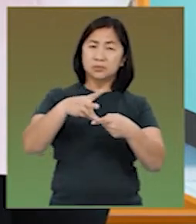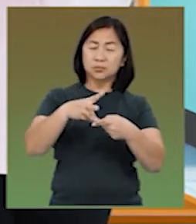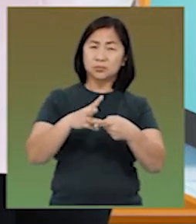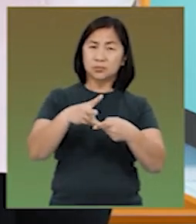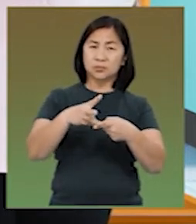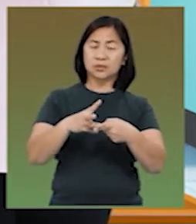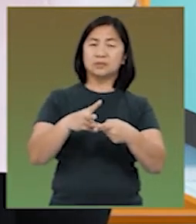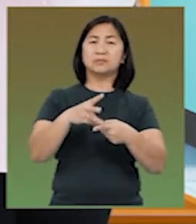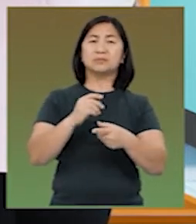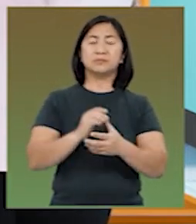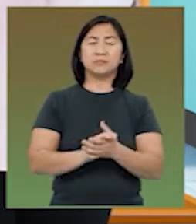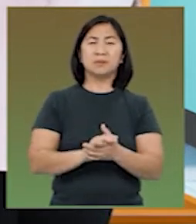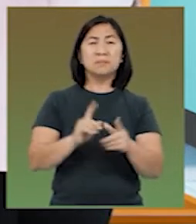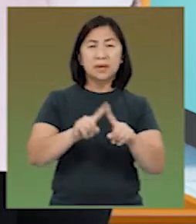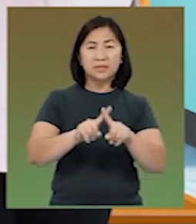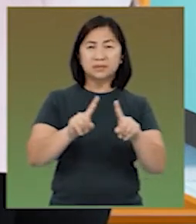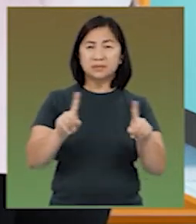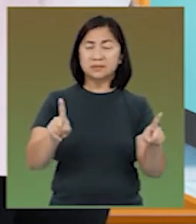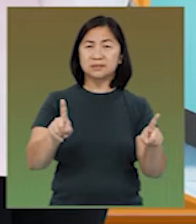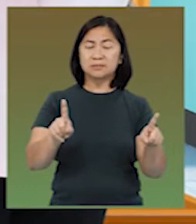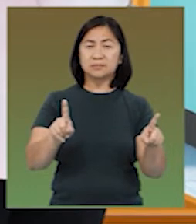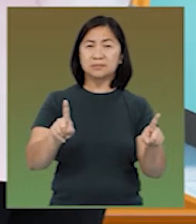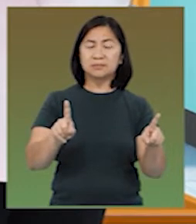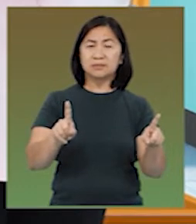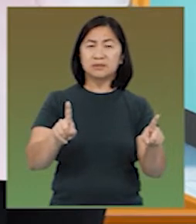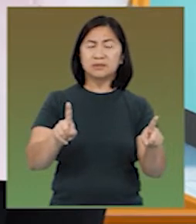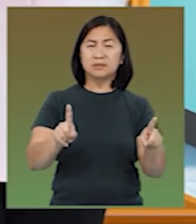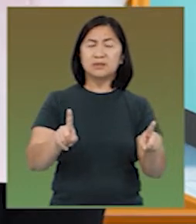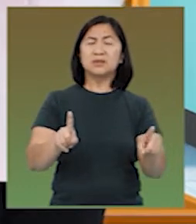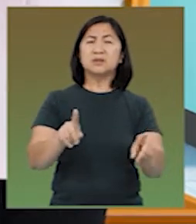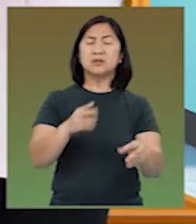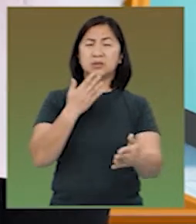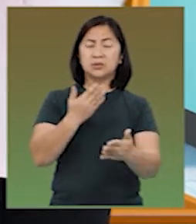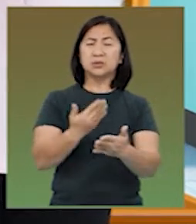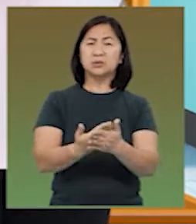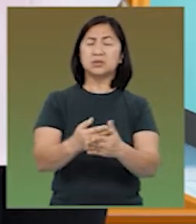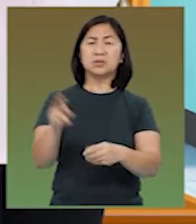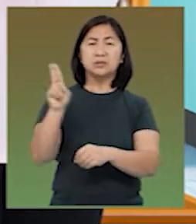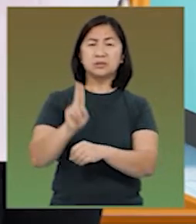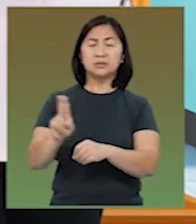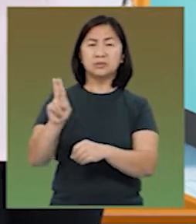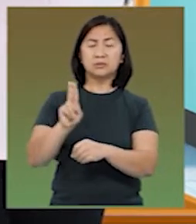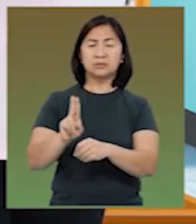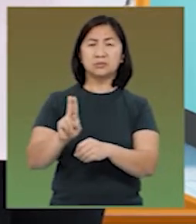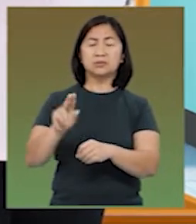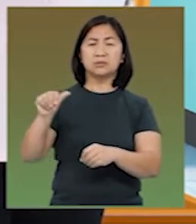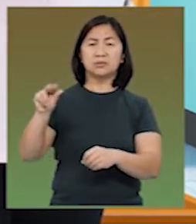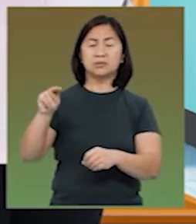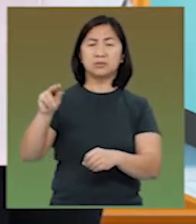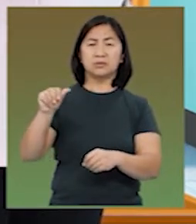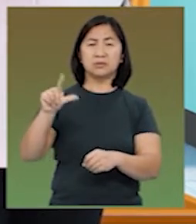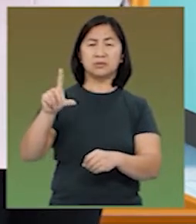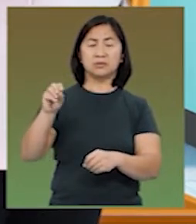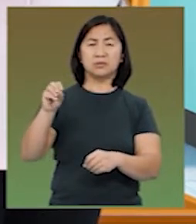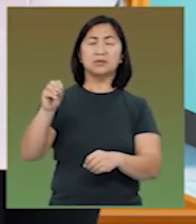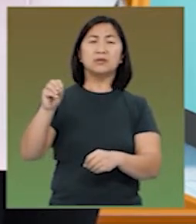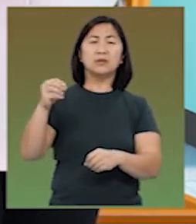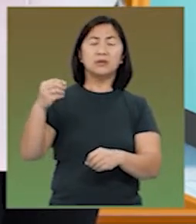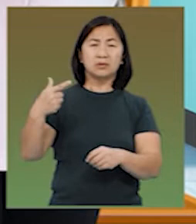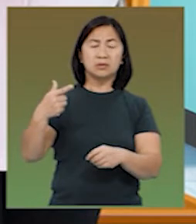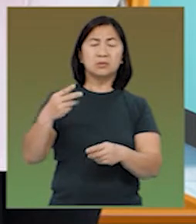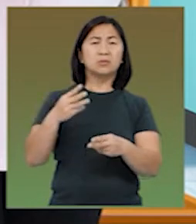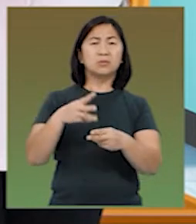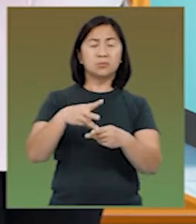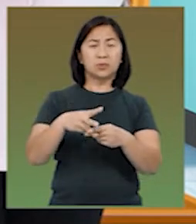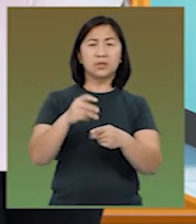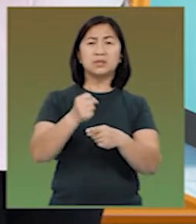o timbang. Ngunit, mas madalas na ginagamit ang analog weighing scale